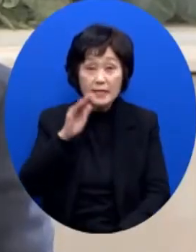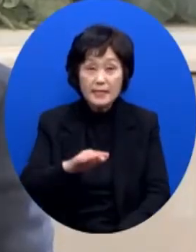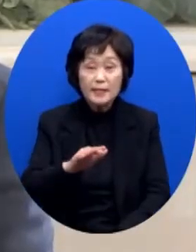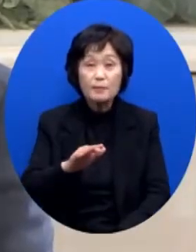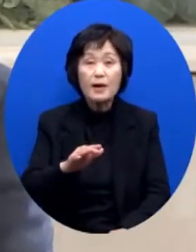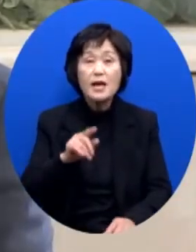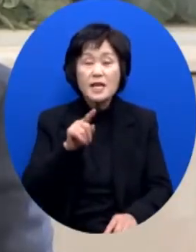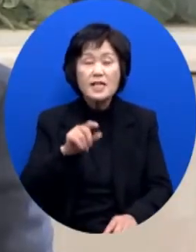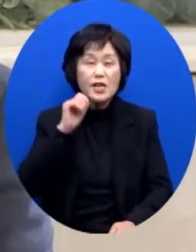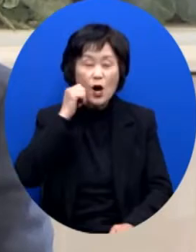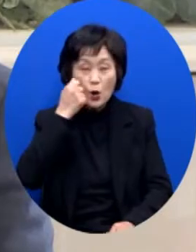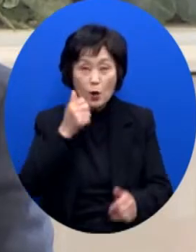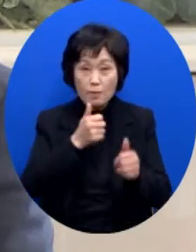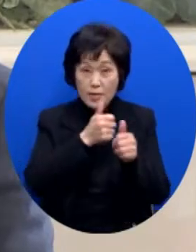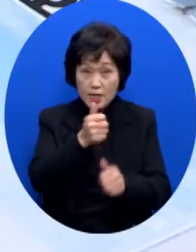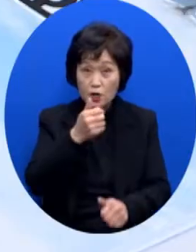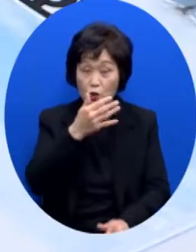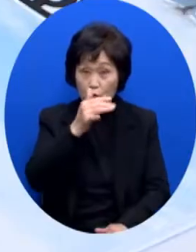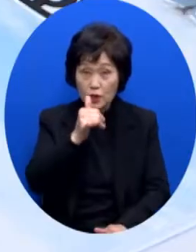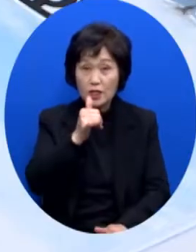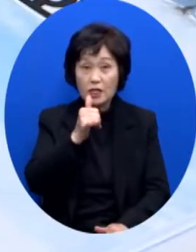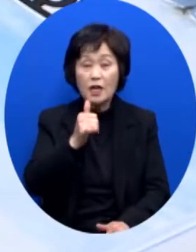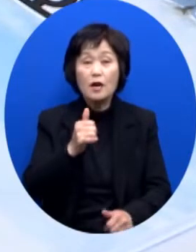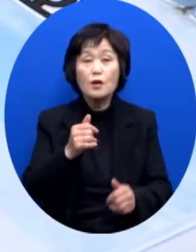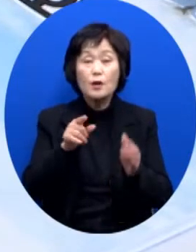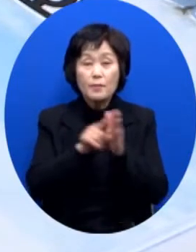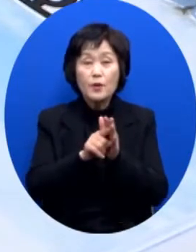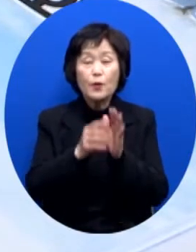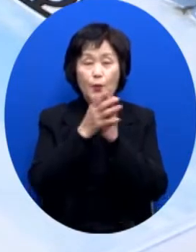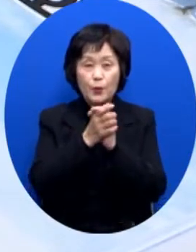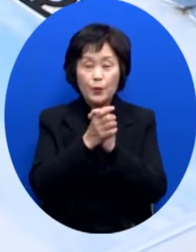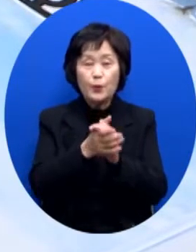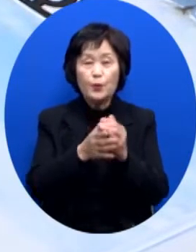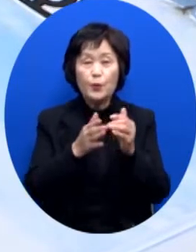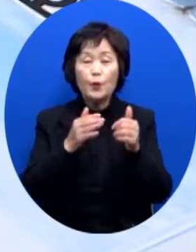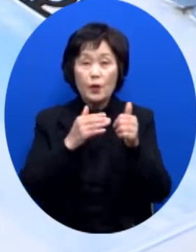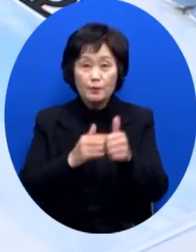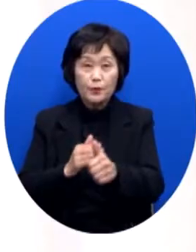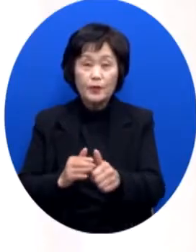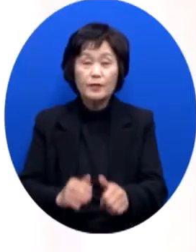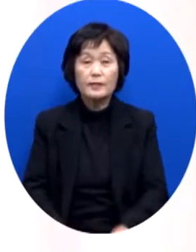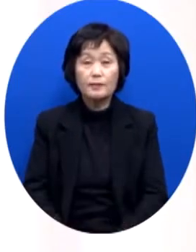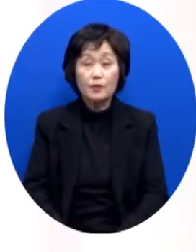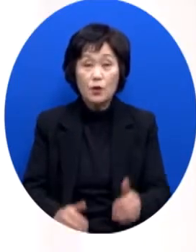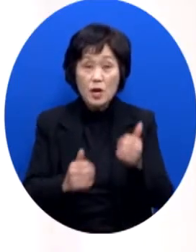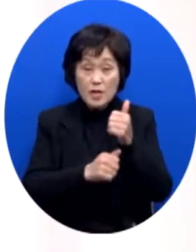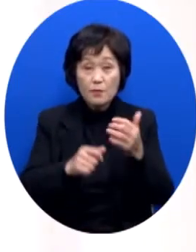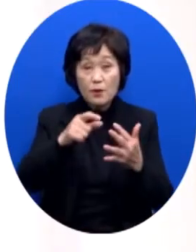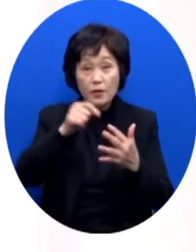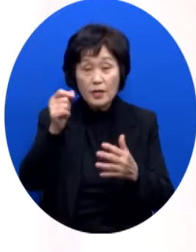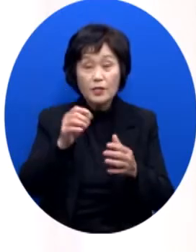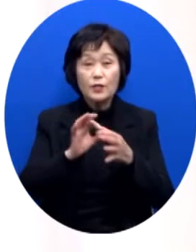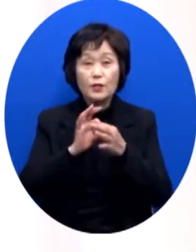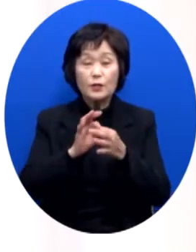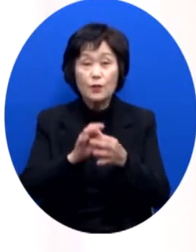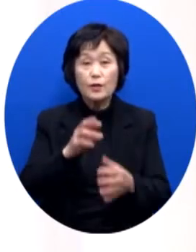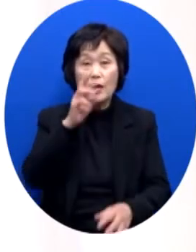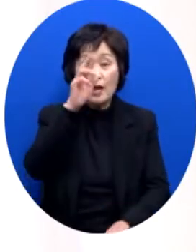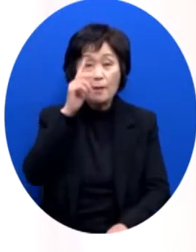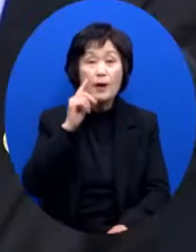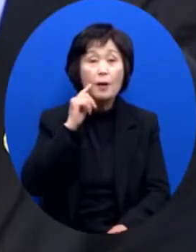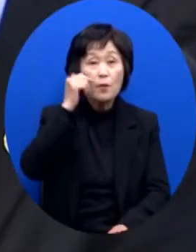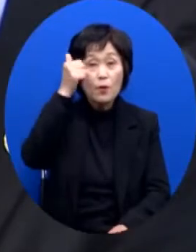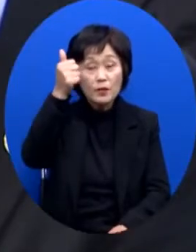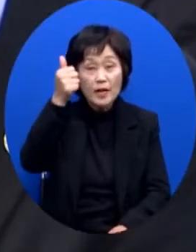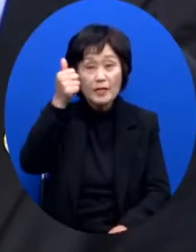시기를 능히 이겨낼 것을 믿고 기도해야 한다고 말했습니다. 이어 임원 개선을 통해 은빛 침례교회 박영팔